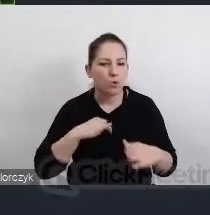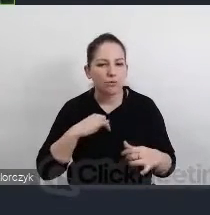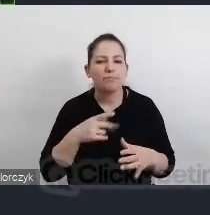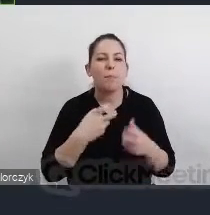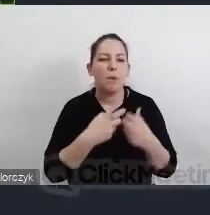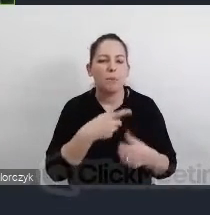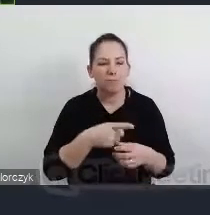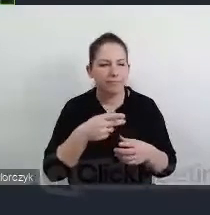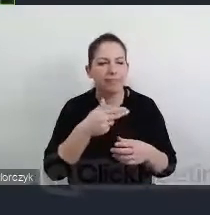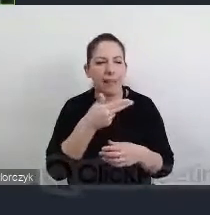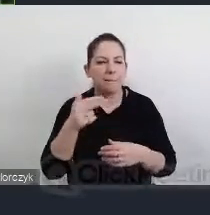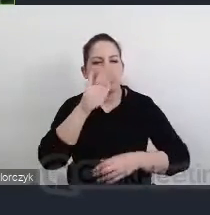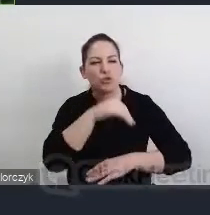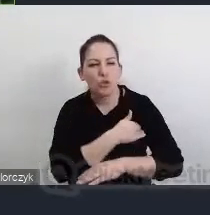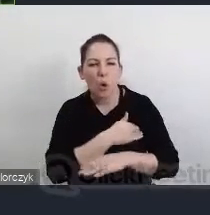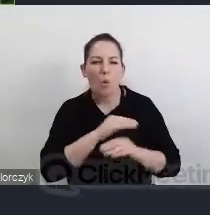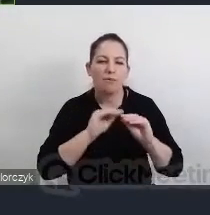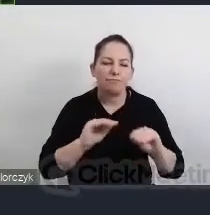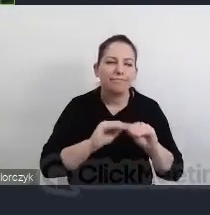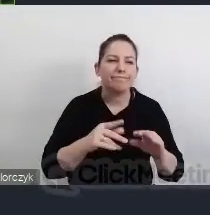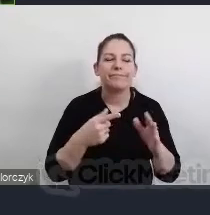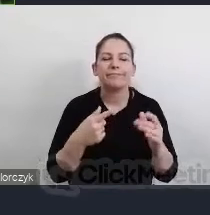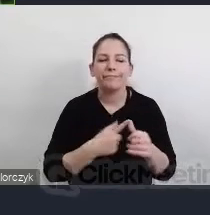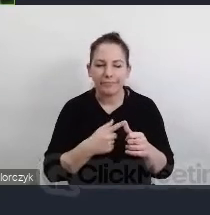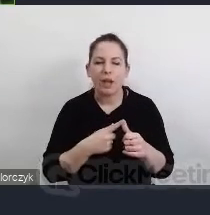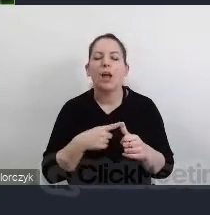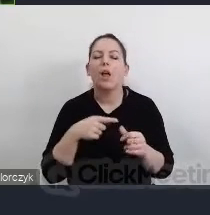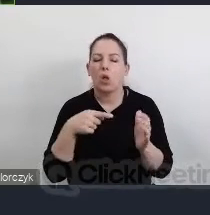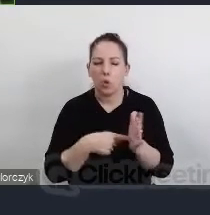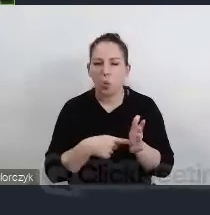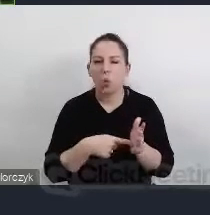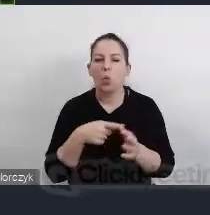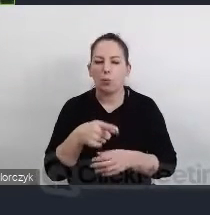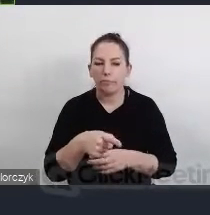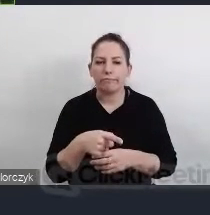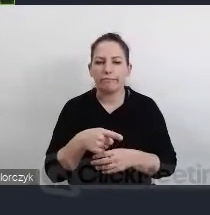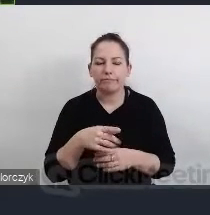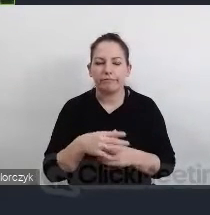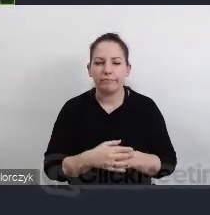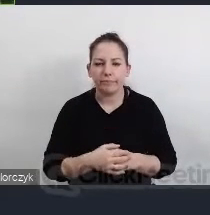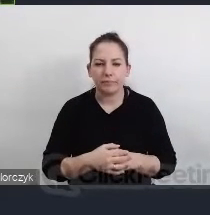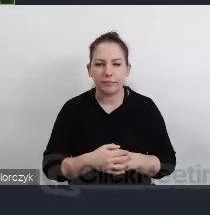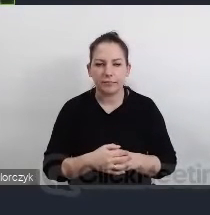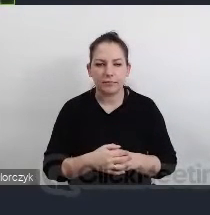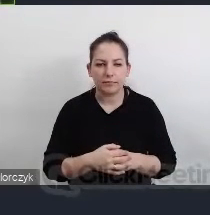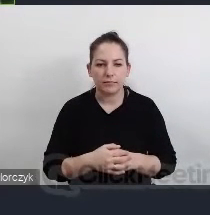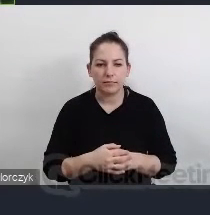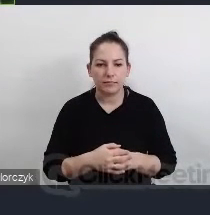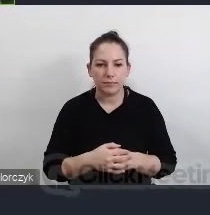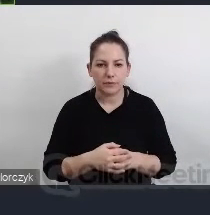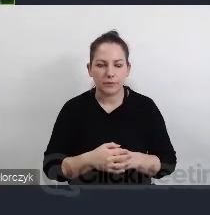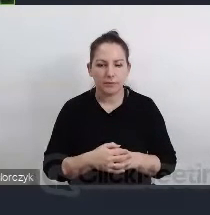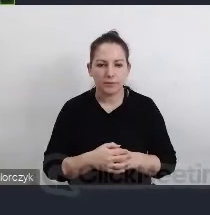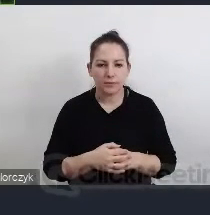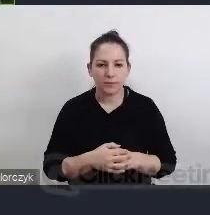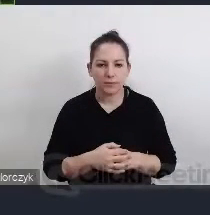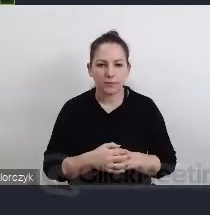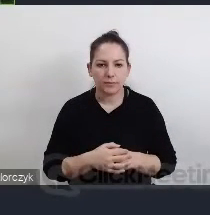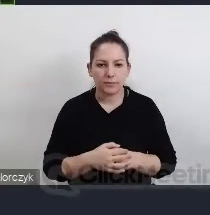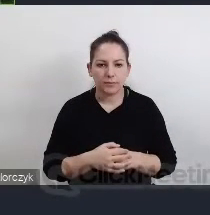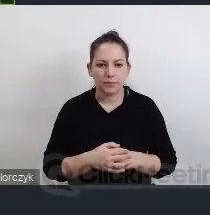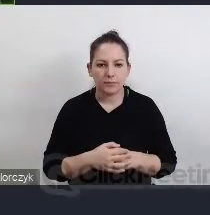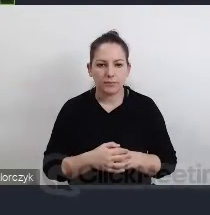z oświatą. I rzeczywiście tutaj te obciążenia, które dotyczą nas, no szczególnie